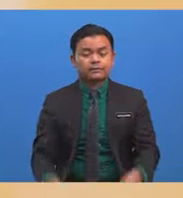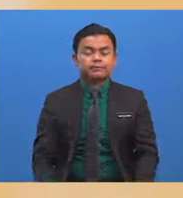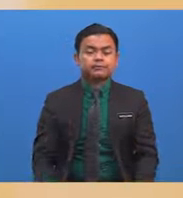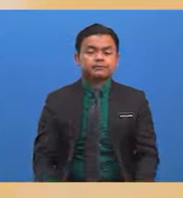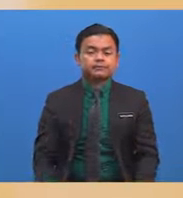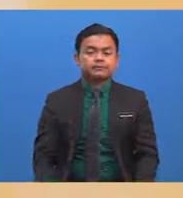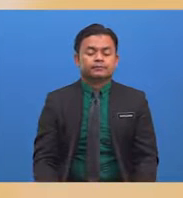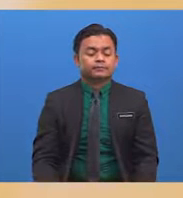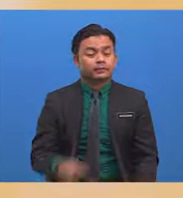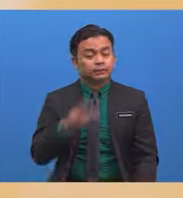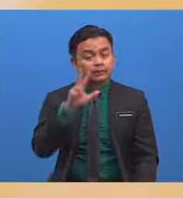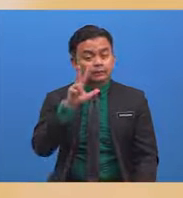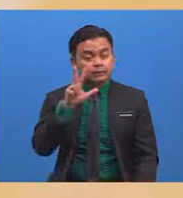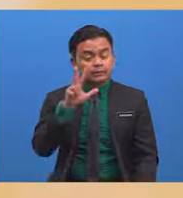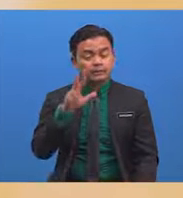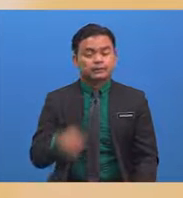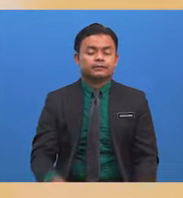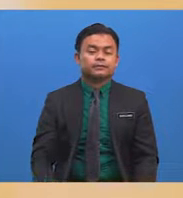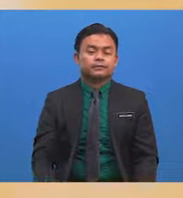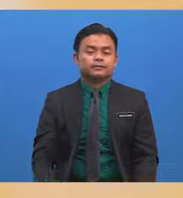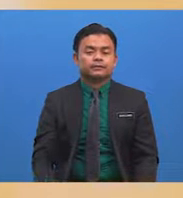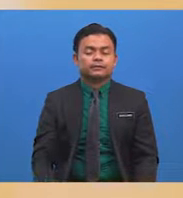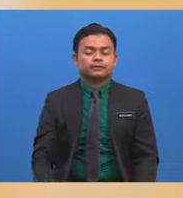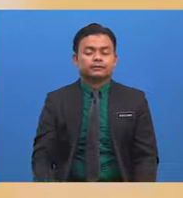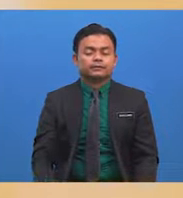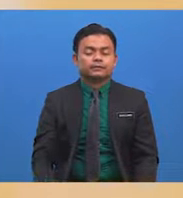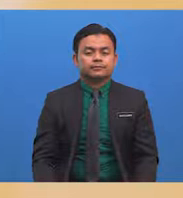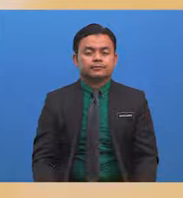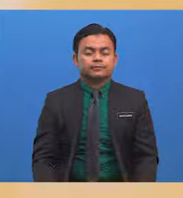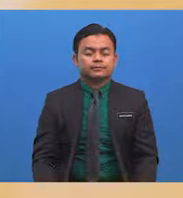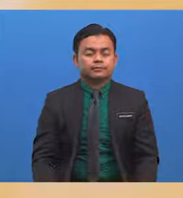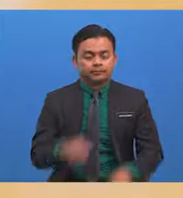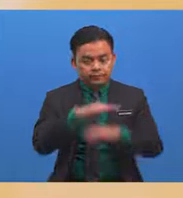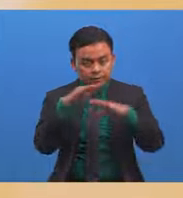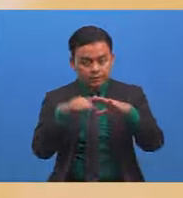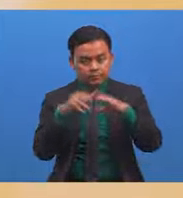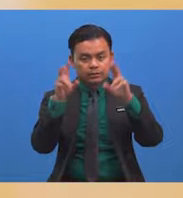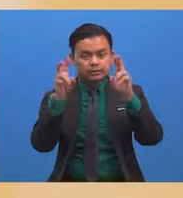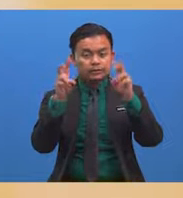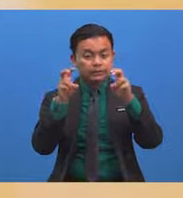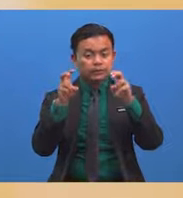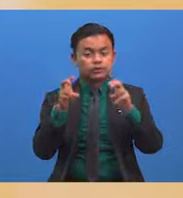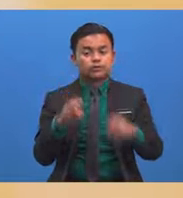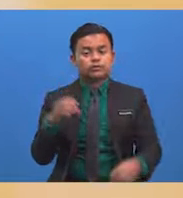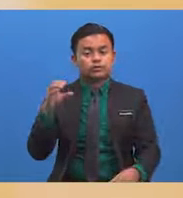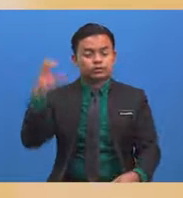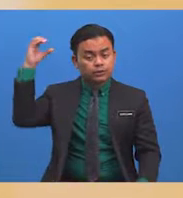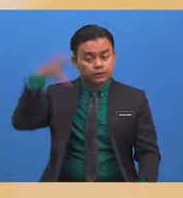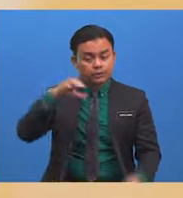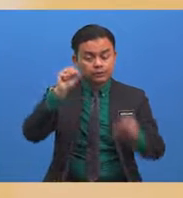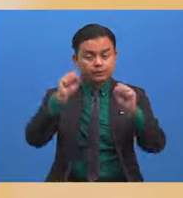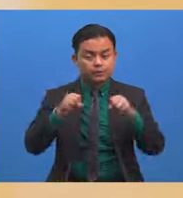mempelajari ketiga-tiga kriteria pembelajaran di bawah tajuk cahaya boleh